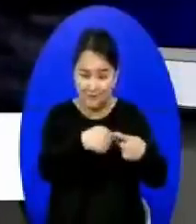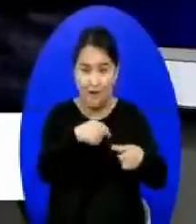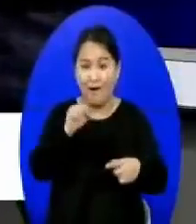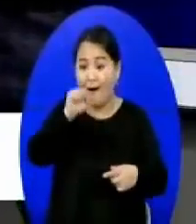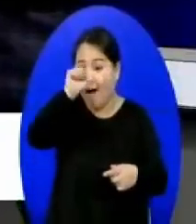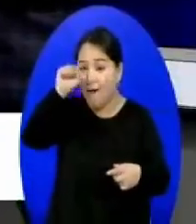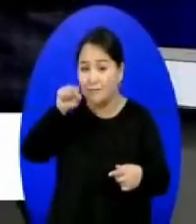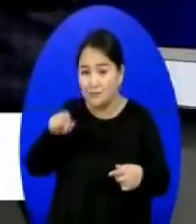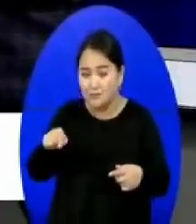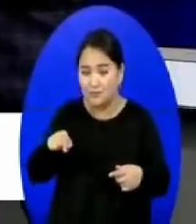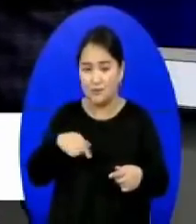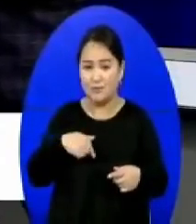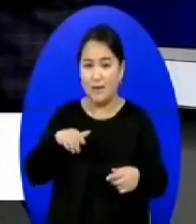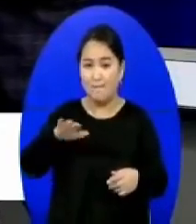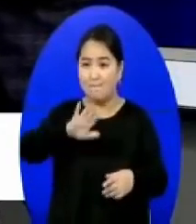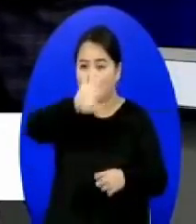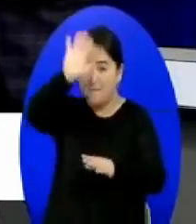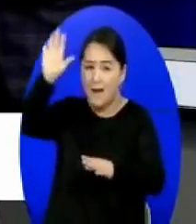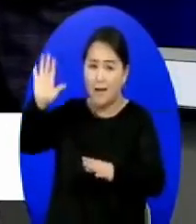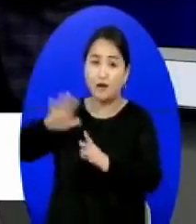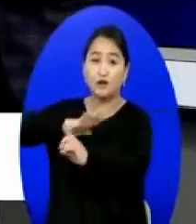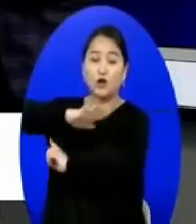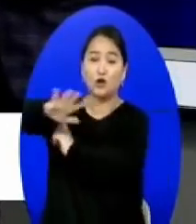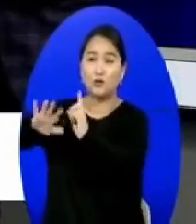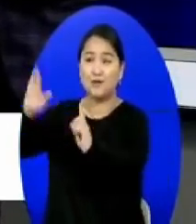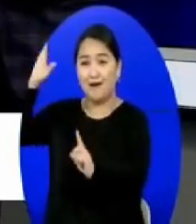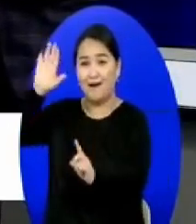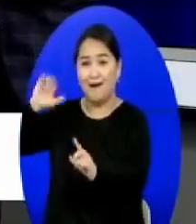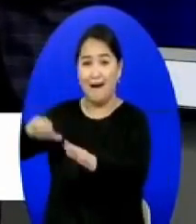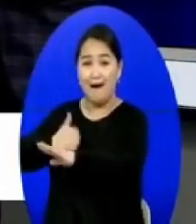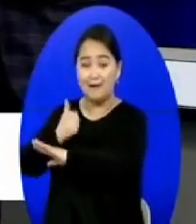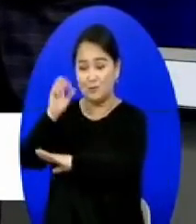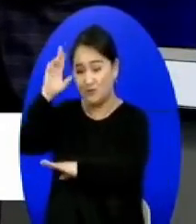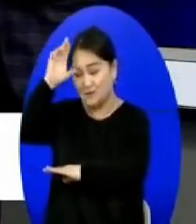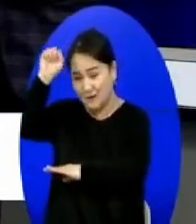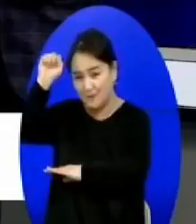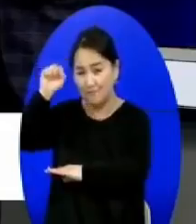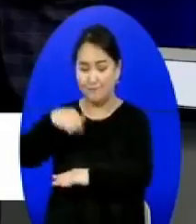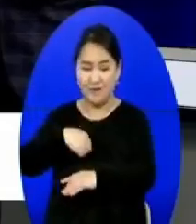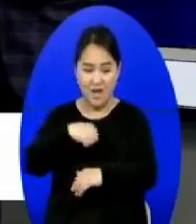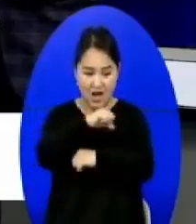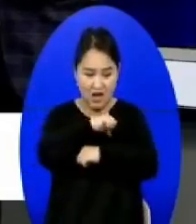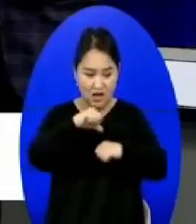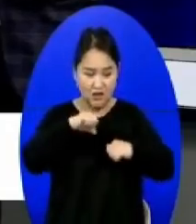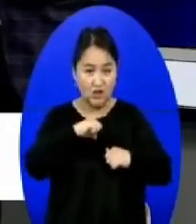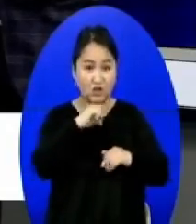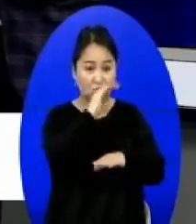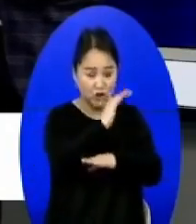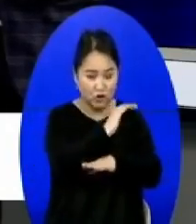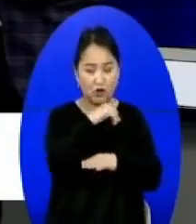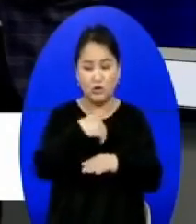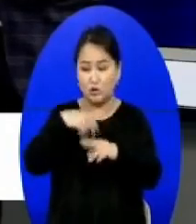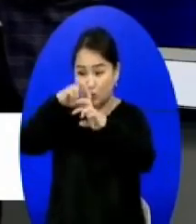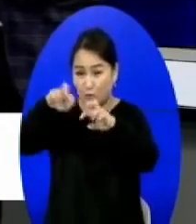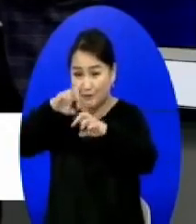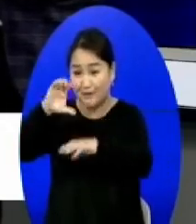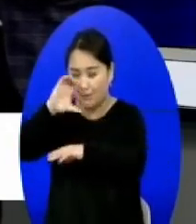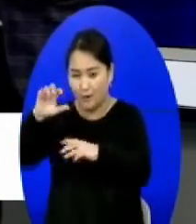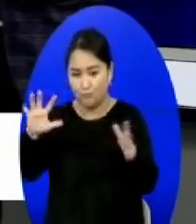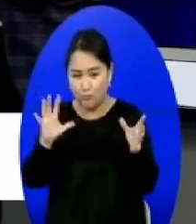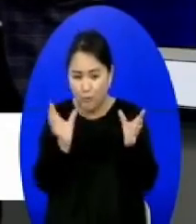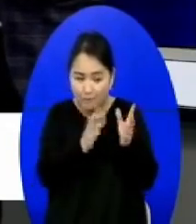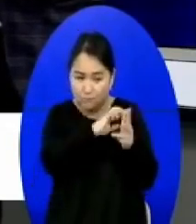дээр байгаль орчин аюул жуулчлалын яам, за хөндлөнгийн судлаачид, судалгааны байгууллагууд иргэдийн төлөөлөлтөд оролцсон бас энэ чиглэлийн хилцүүлгийг өрнүүлж